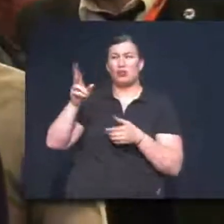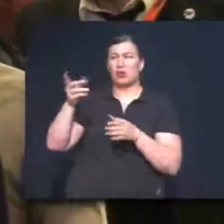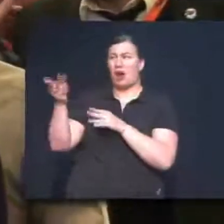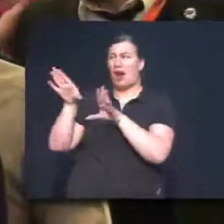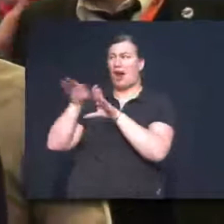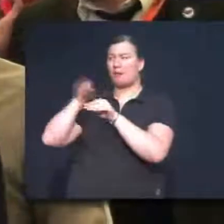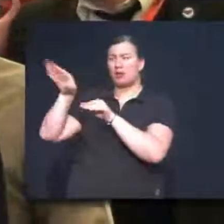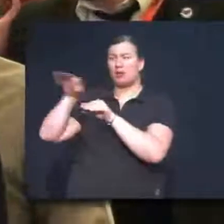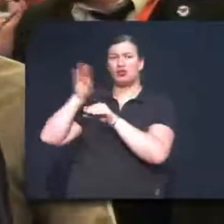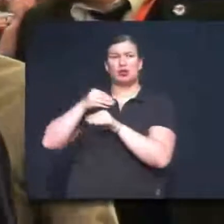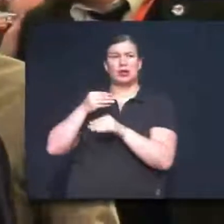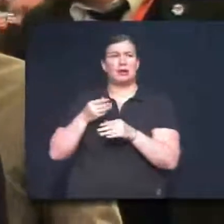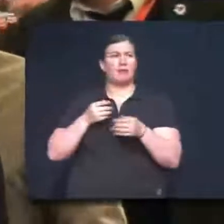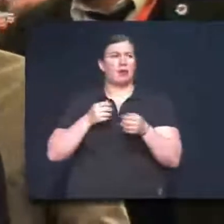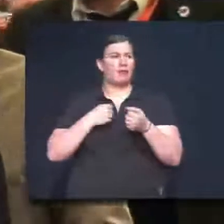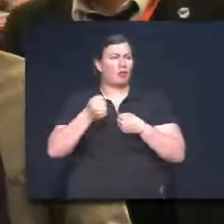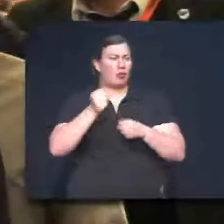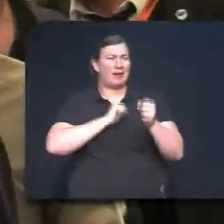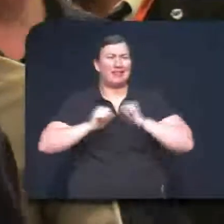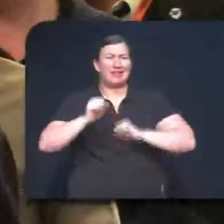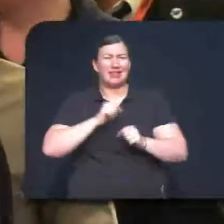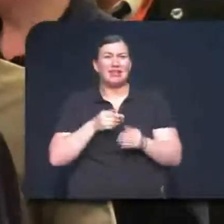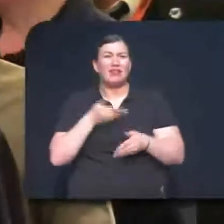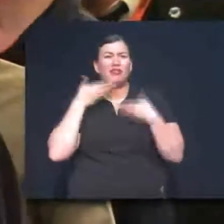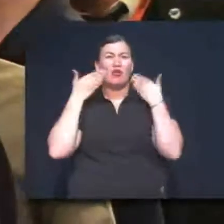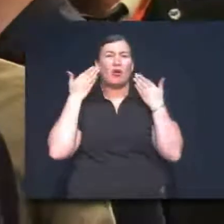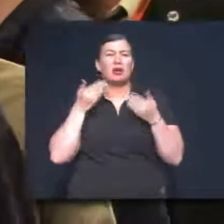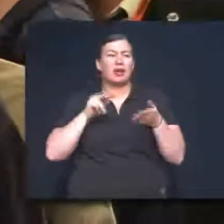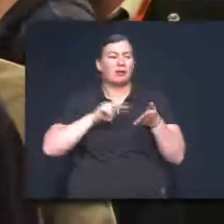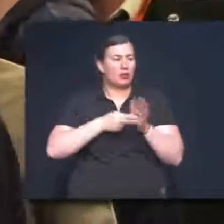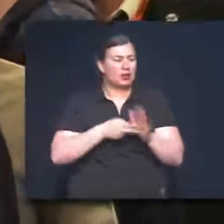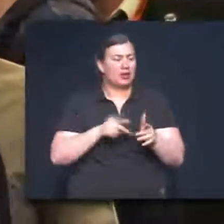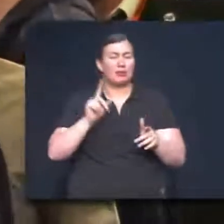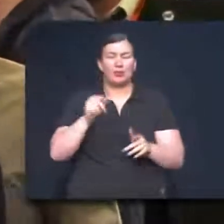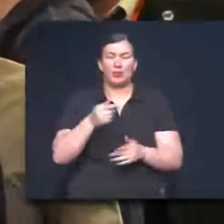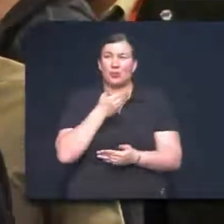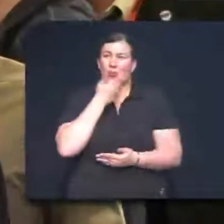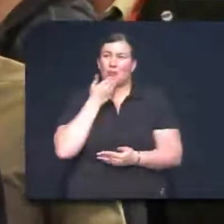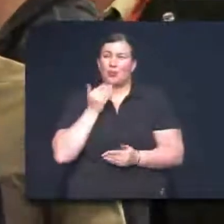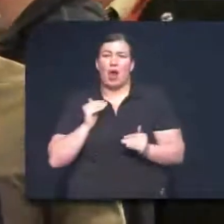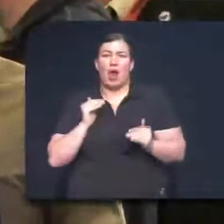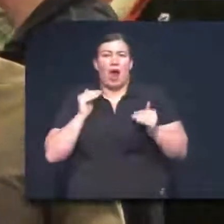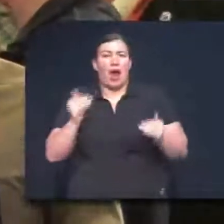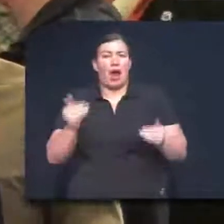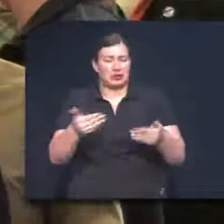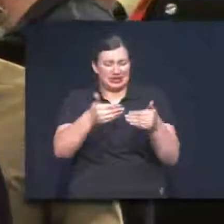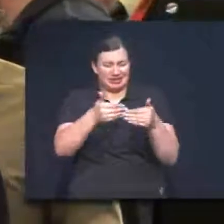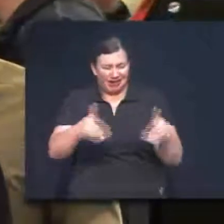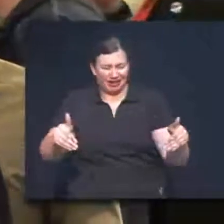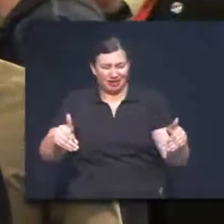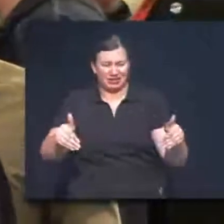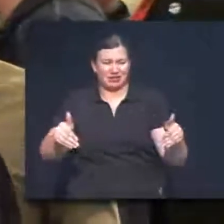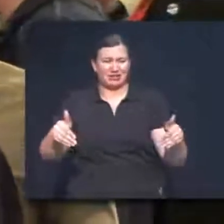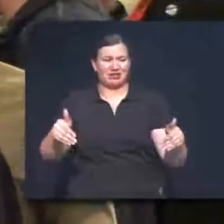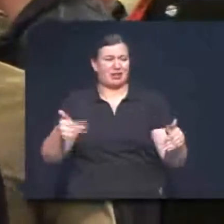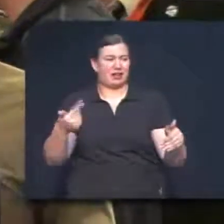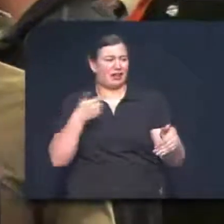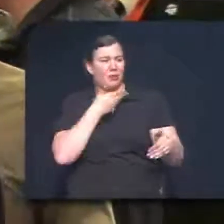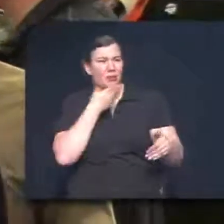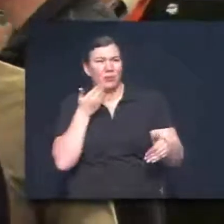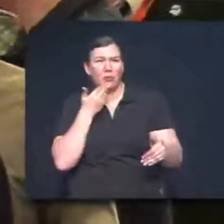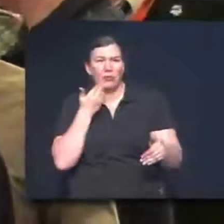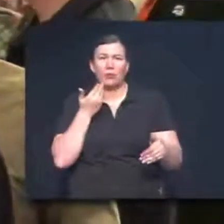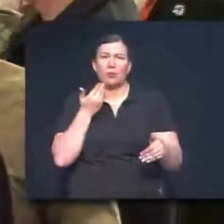was bedeutet keine Außengrenzen mit Frontex bewachen Leute in Booten